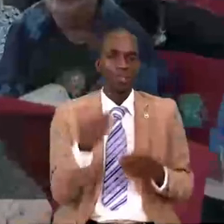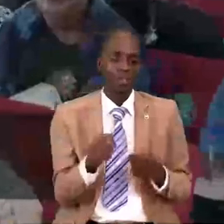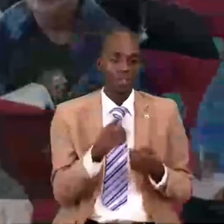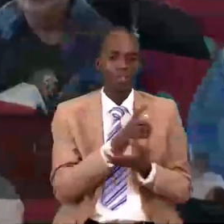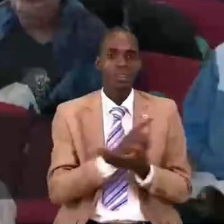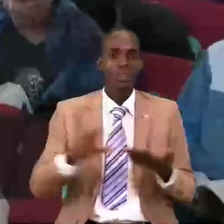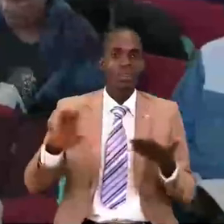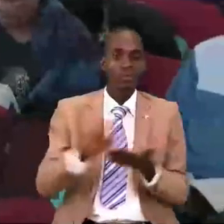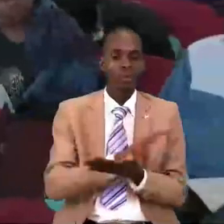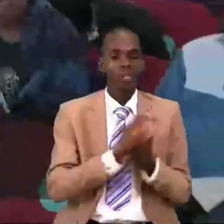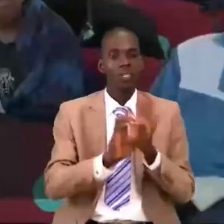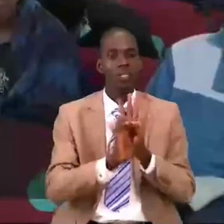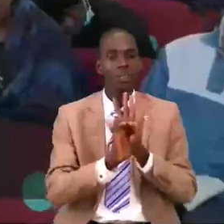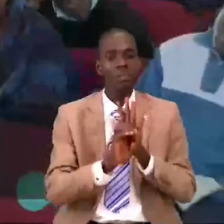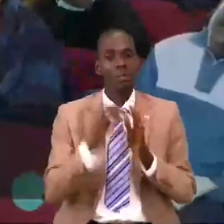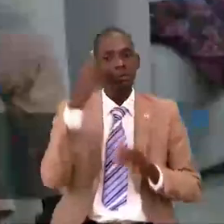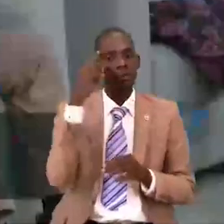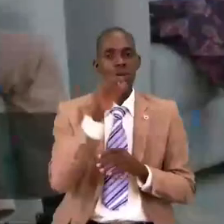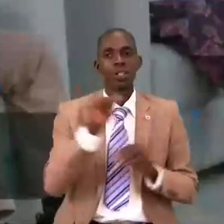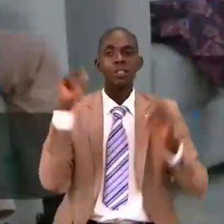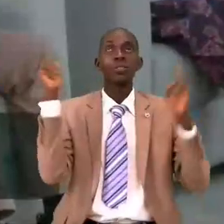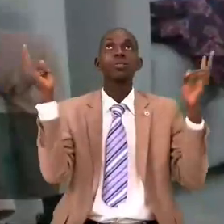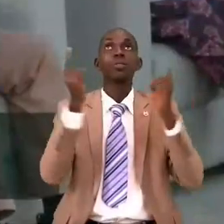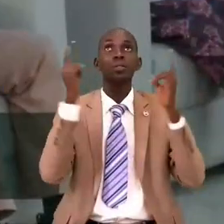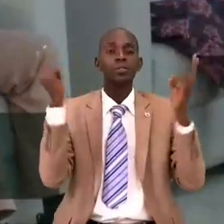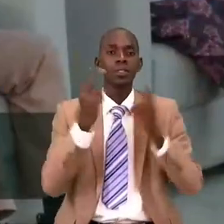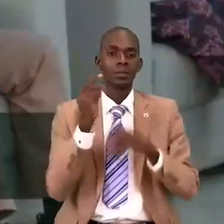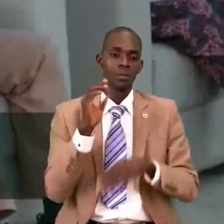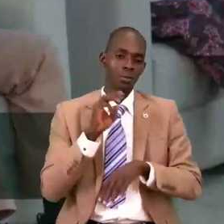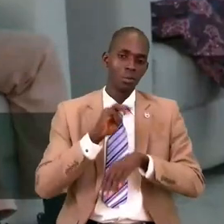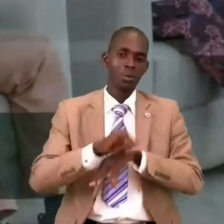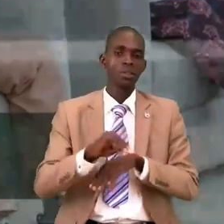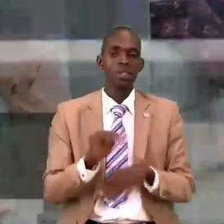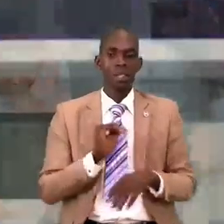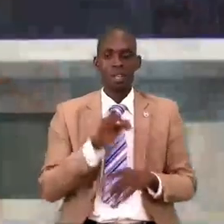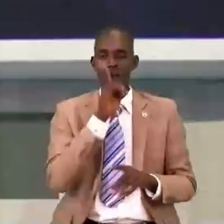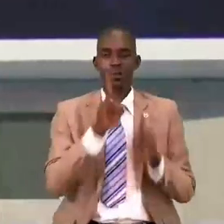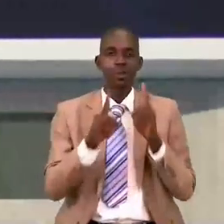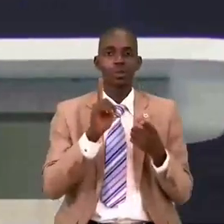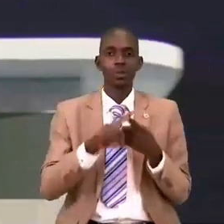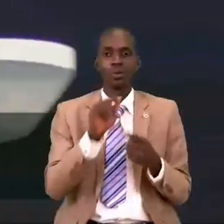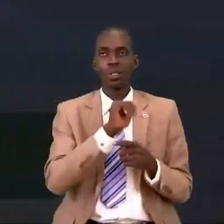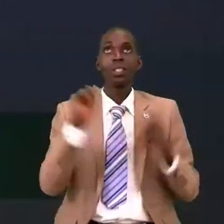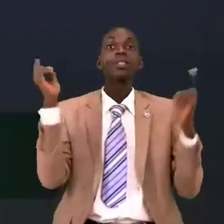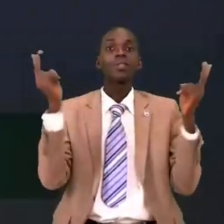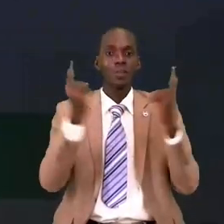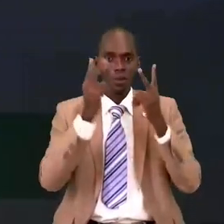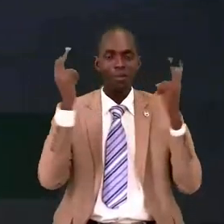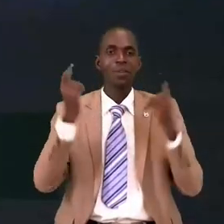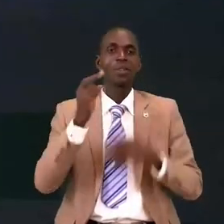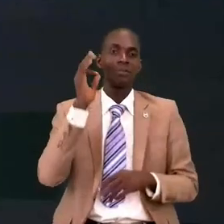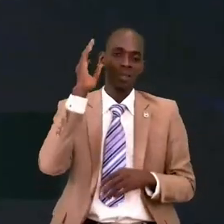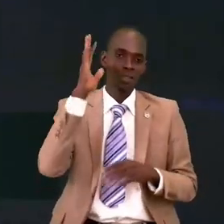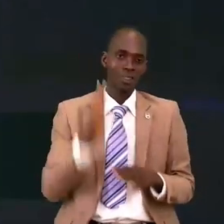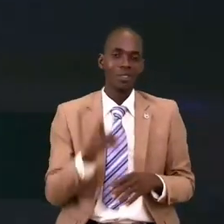parle au ministre triomphant ici. Vous allez triompher. Vous allez vaincre. Ce n'est pas le